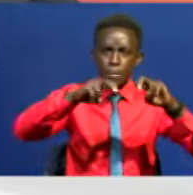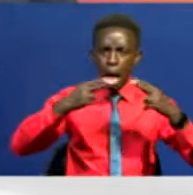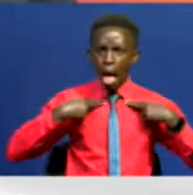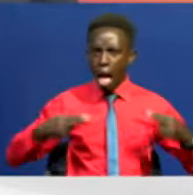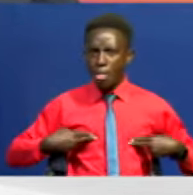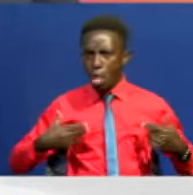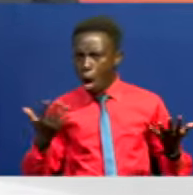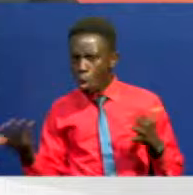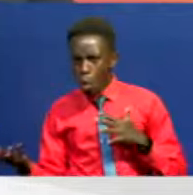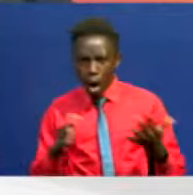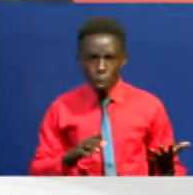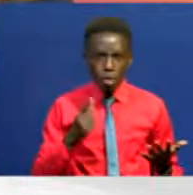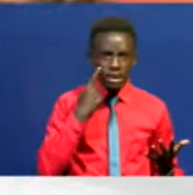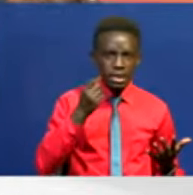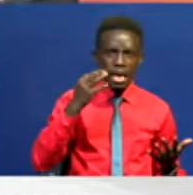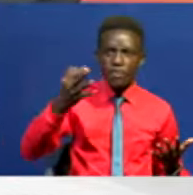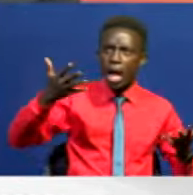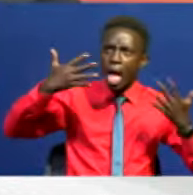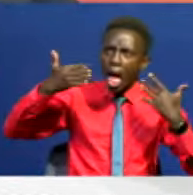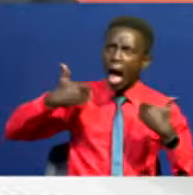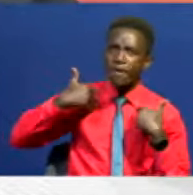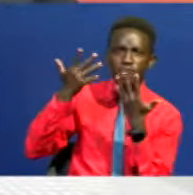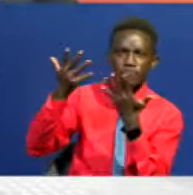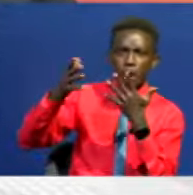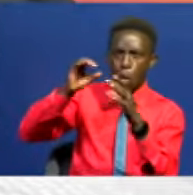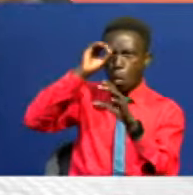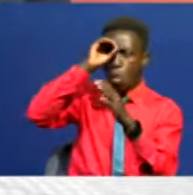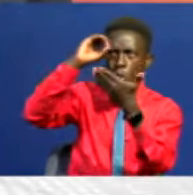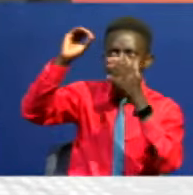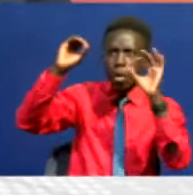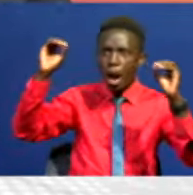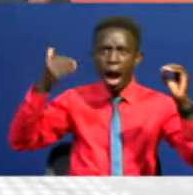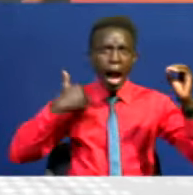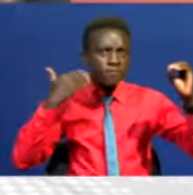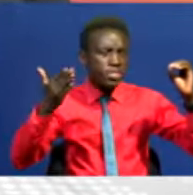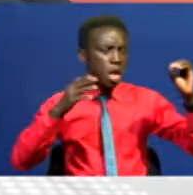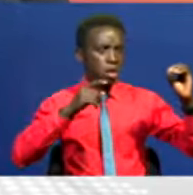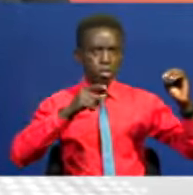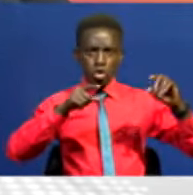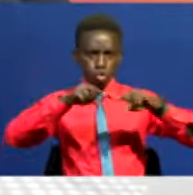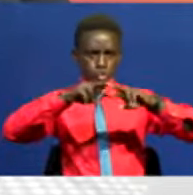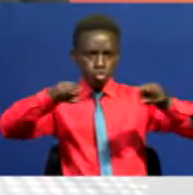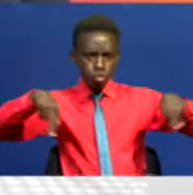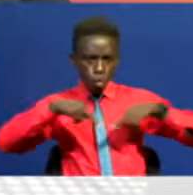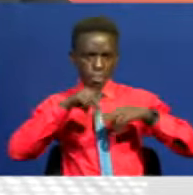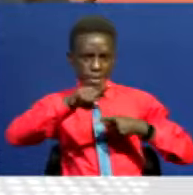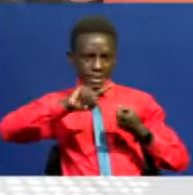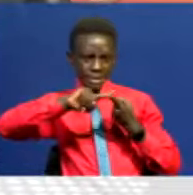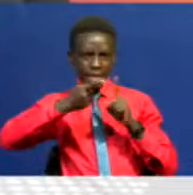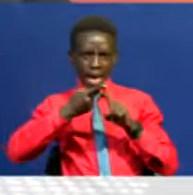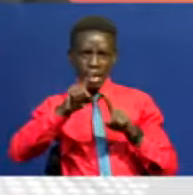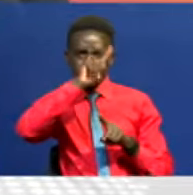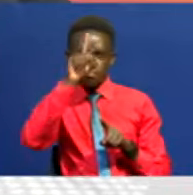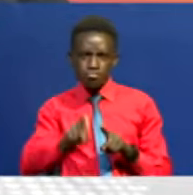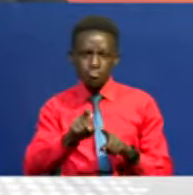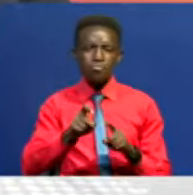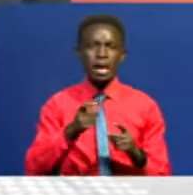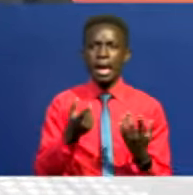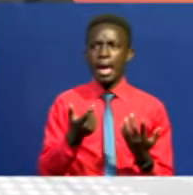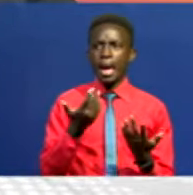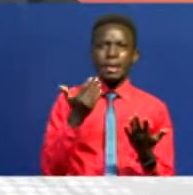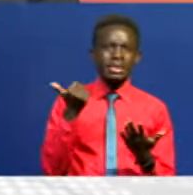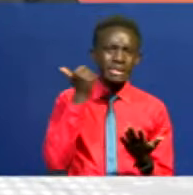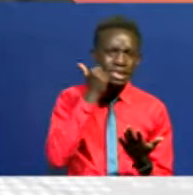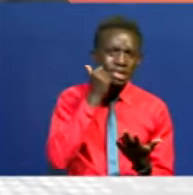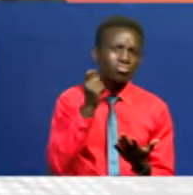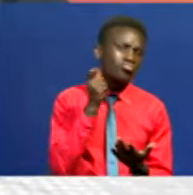kuna ventilation, hizo rooms ambazo mpeana kama ni standard. Kuna vitu vingi pia, maybe kama kuna hata wadudu, kuna